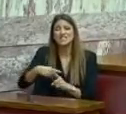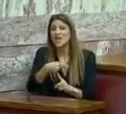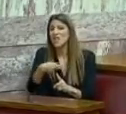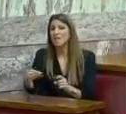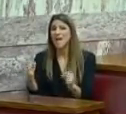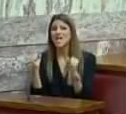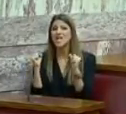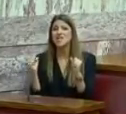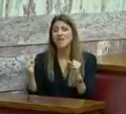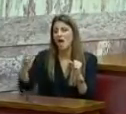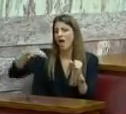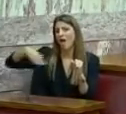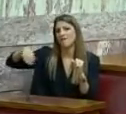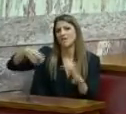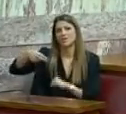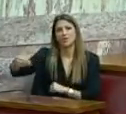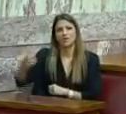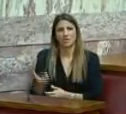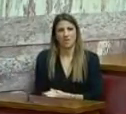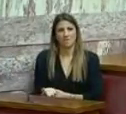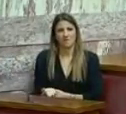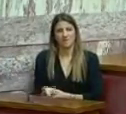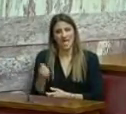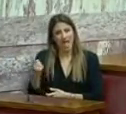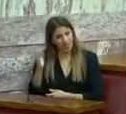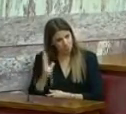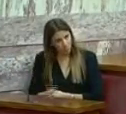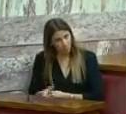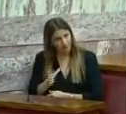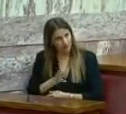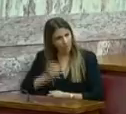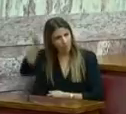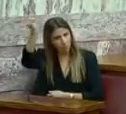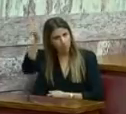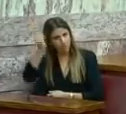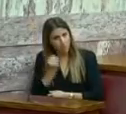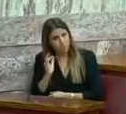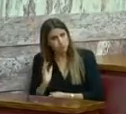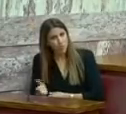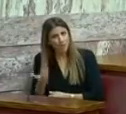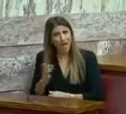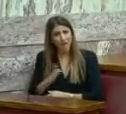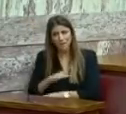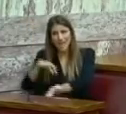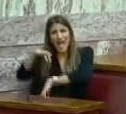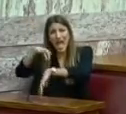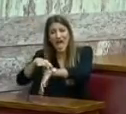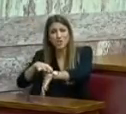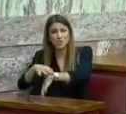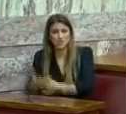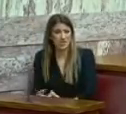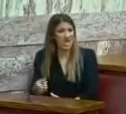υγείας, όπου εκεί δεν νοείται αγανακτή κάθε ένας